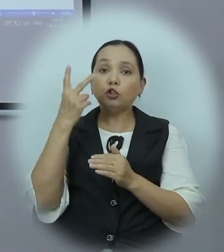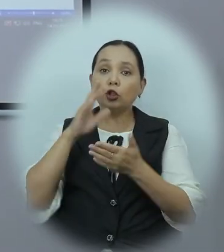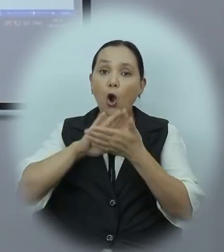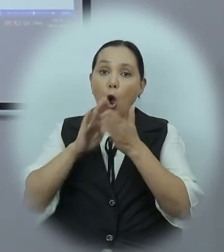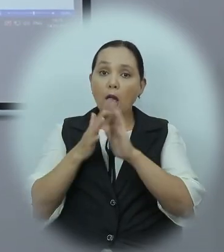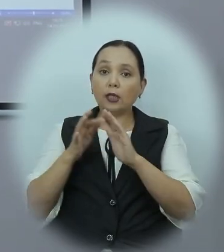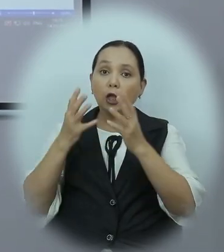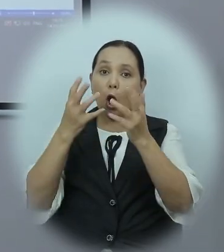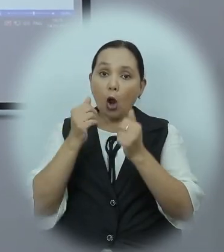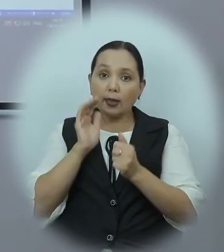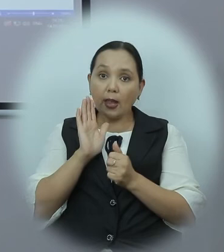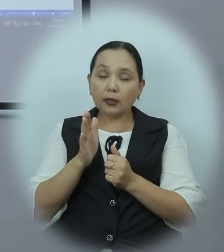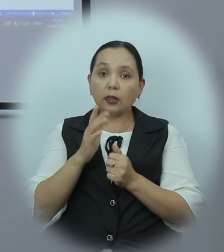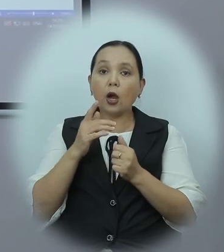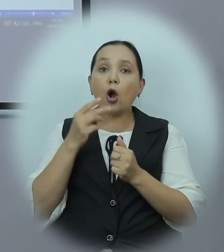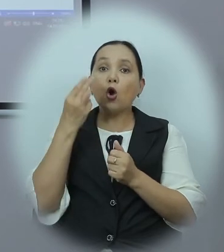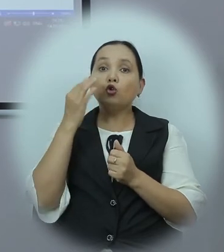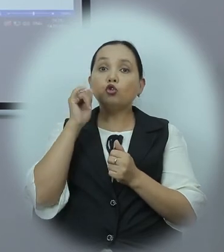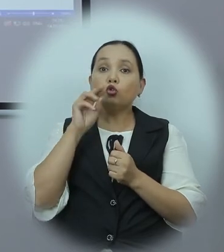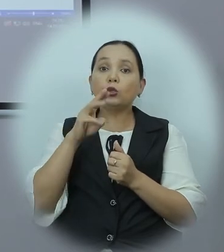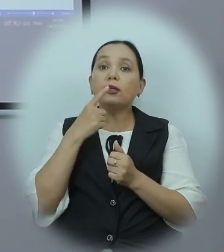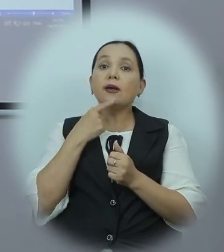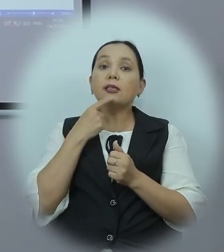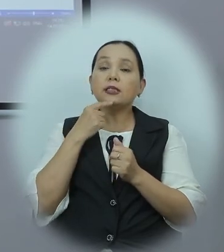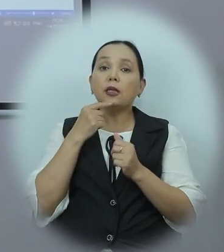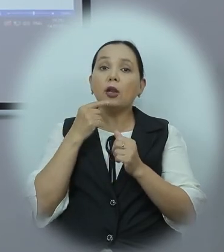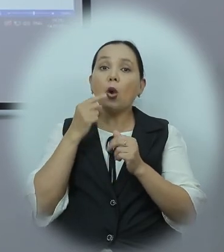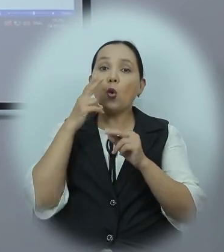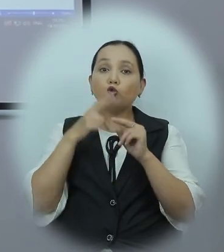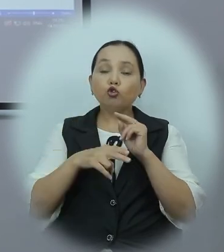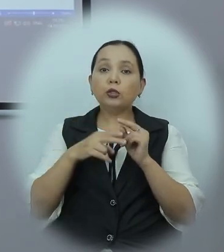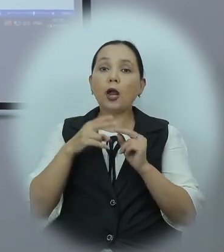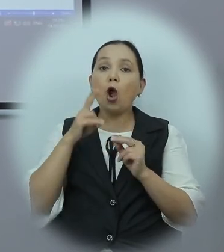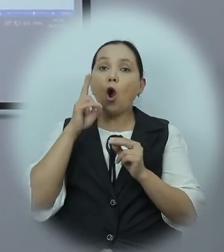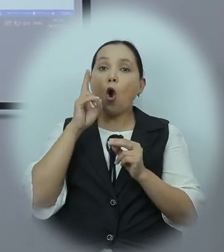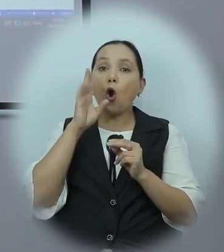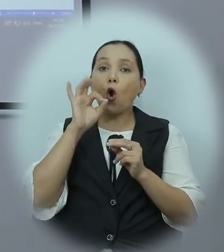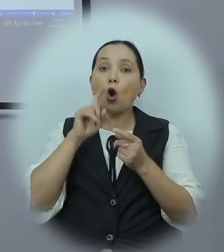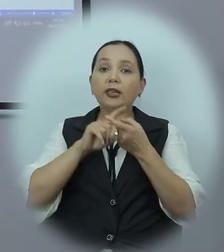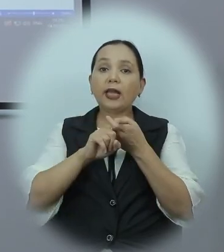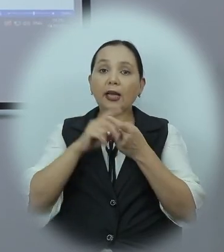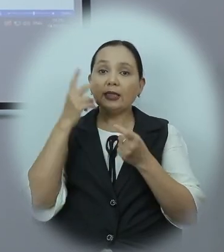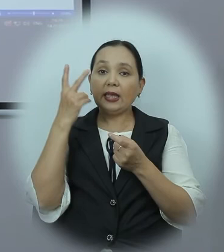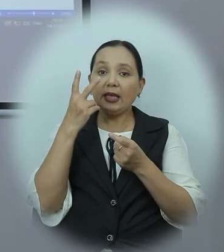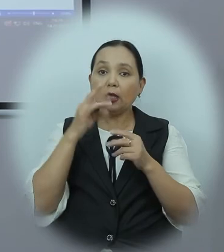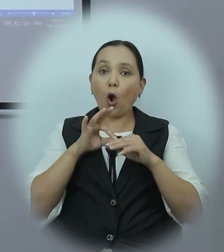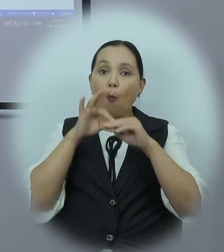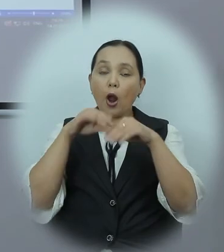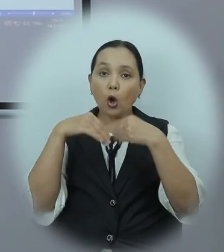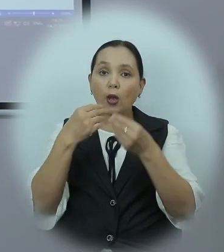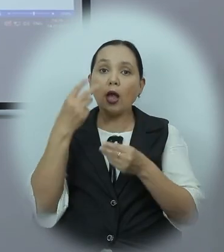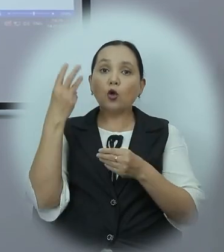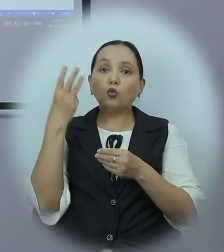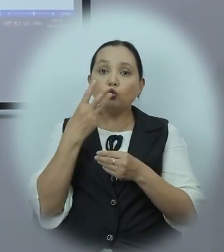olinadi. Shubning qizil uchi kontakt 2 ga olib qo'yiladi.